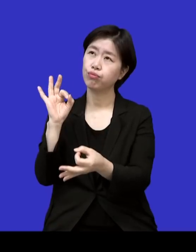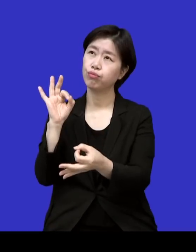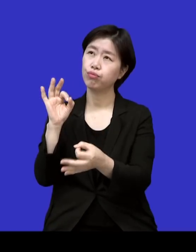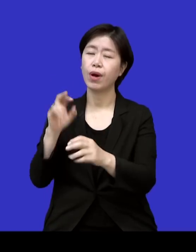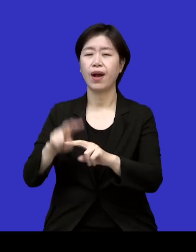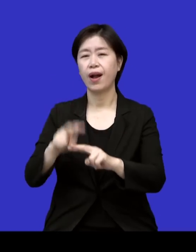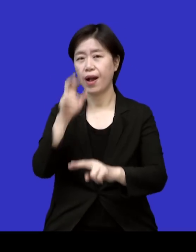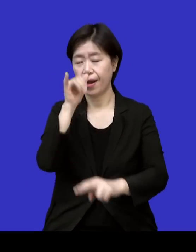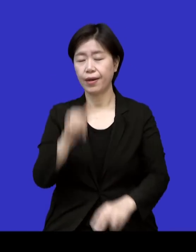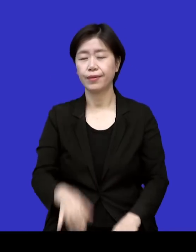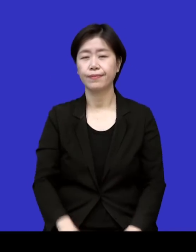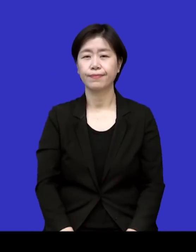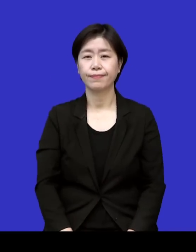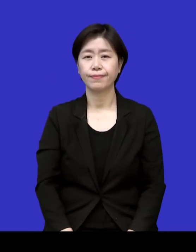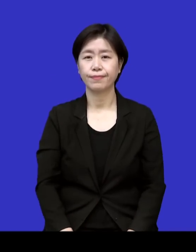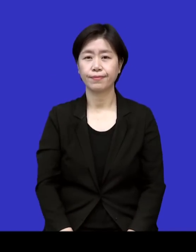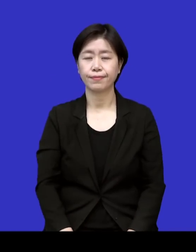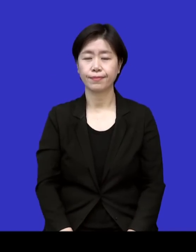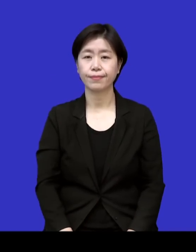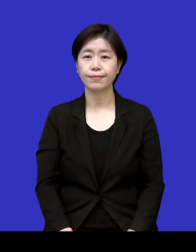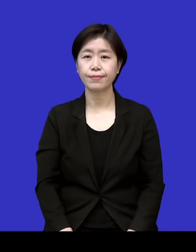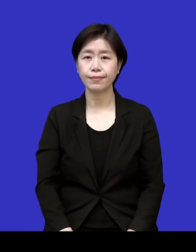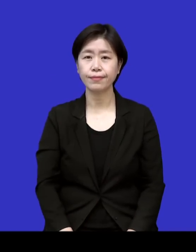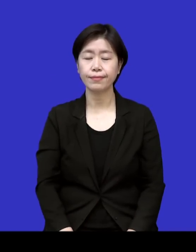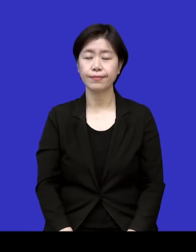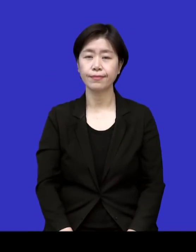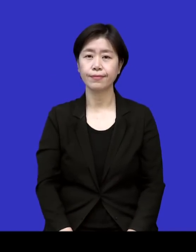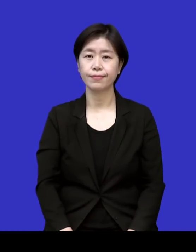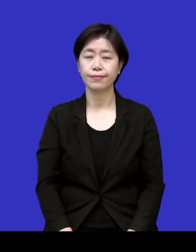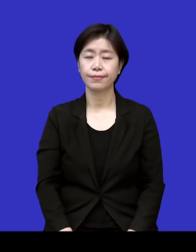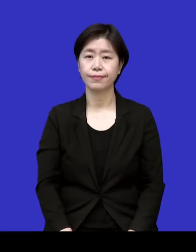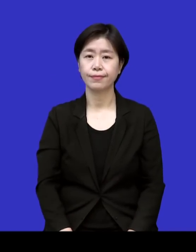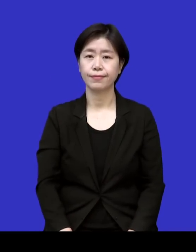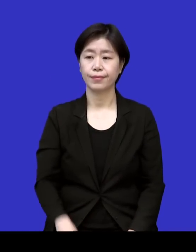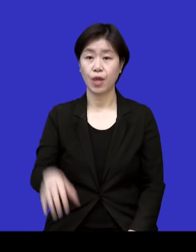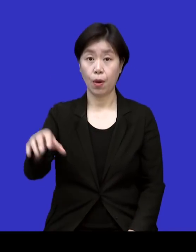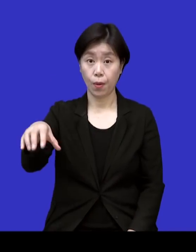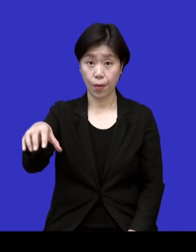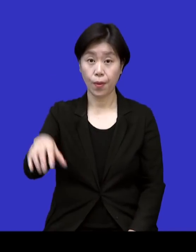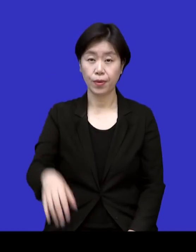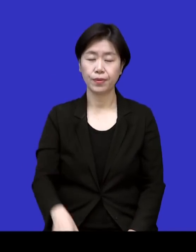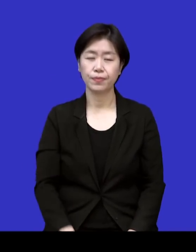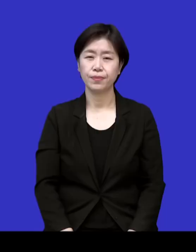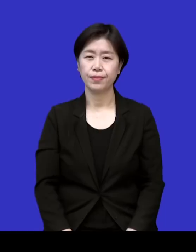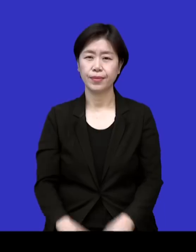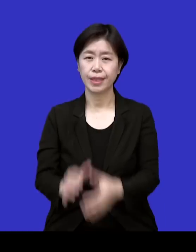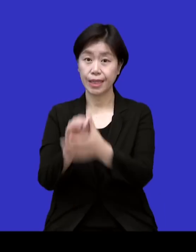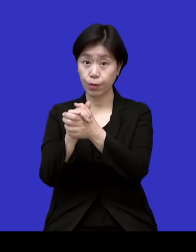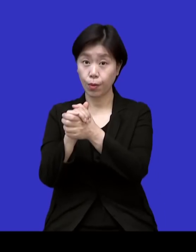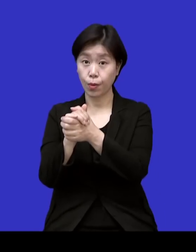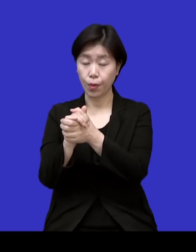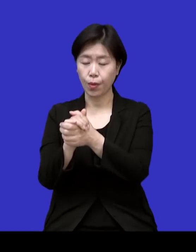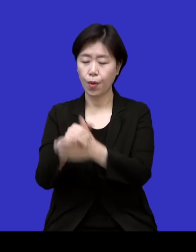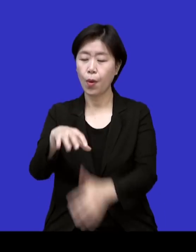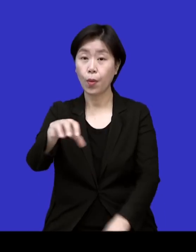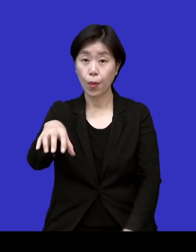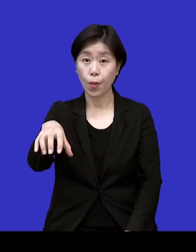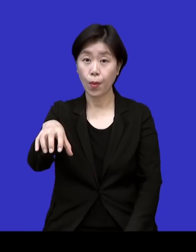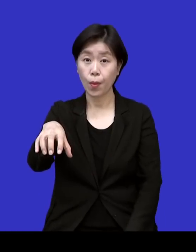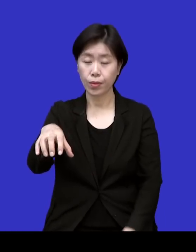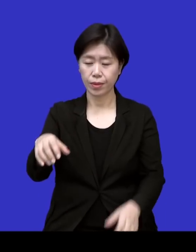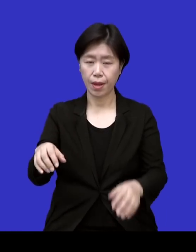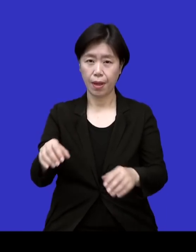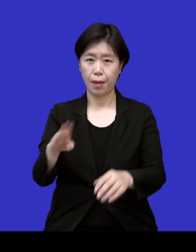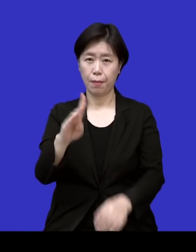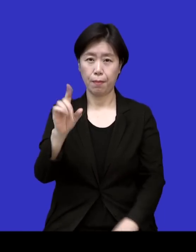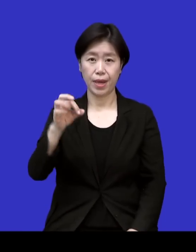그 기도방이 있거든요. 예. 근데 거기를 또 숨어 들어가요. 예. 그러면 거기 이렇게 기도 방석 있잖아요. 네. 그럼 방석을 이렇게 세 개를